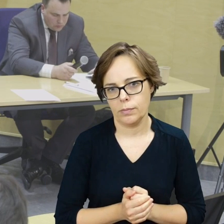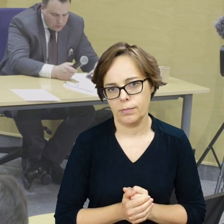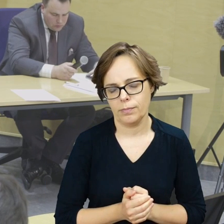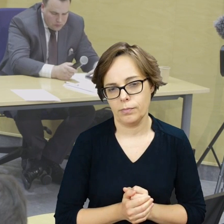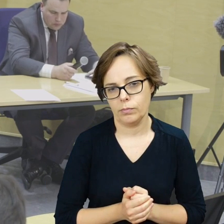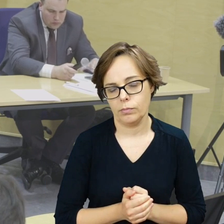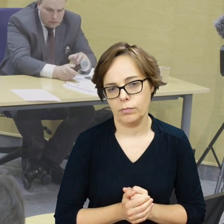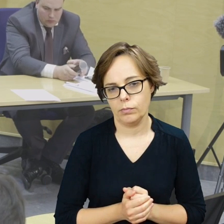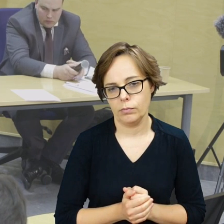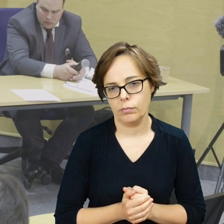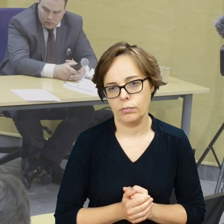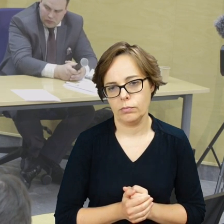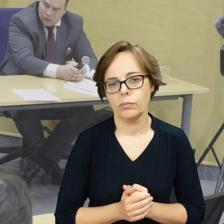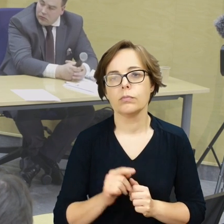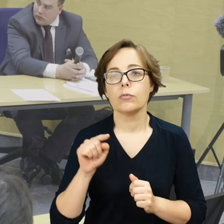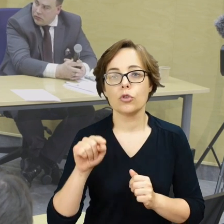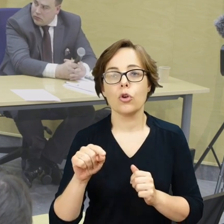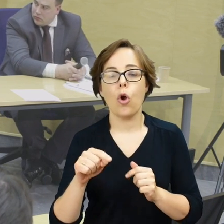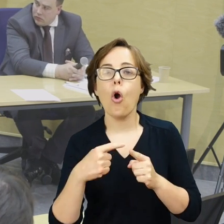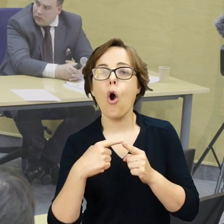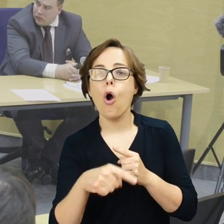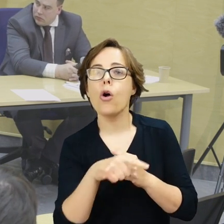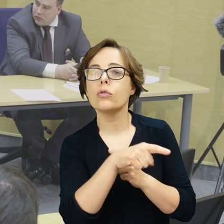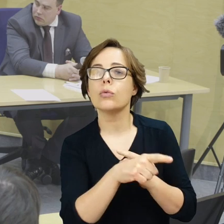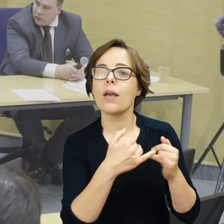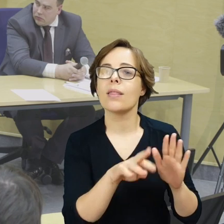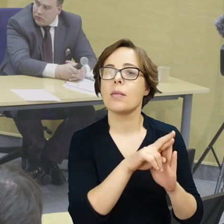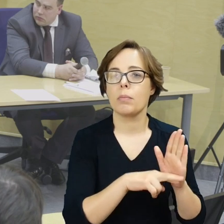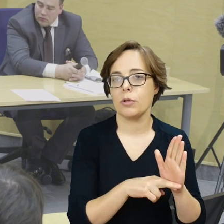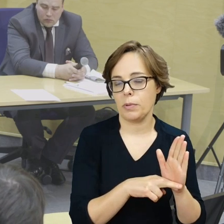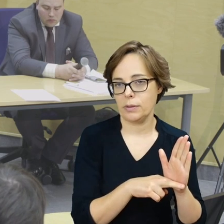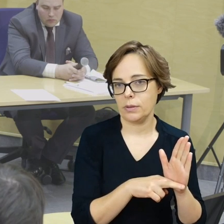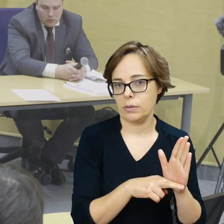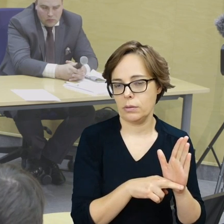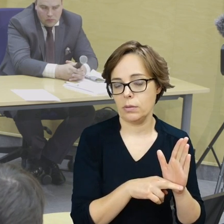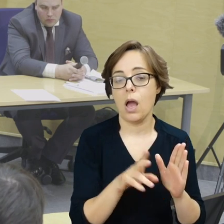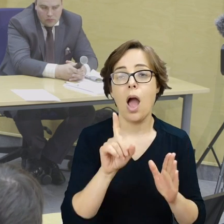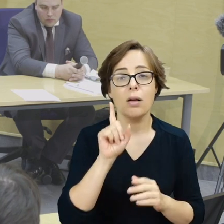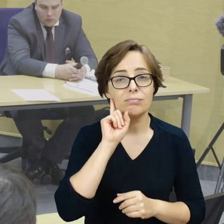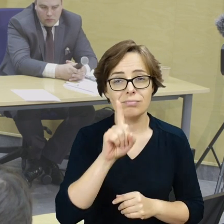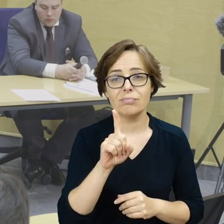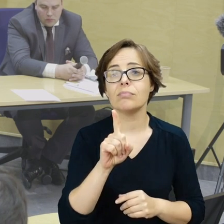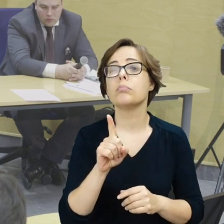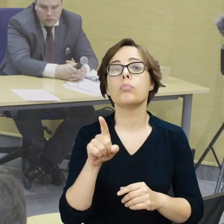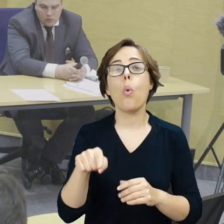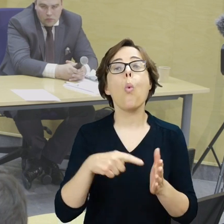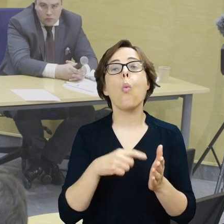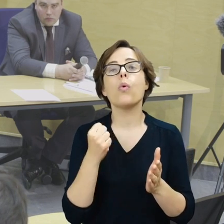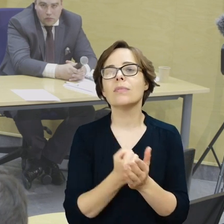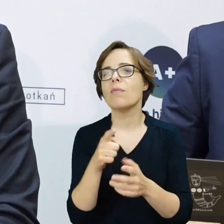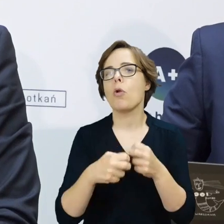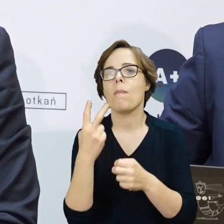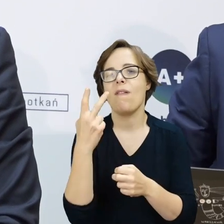dostępu do informacji publicznej uregulowanego w sposób odmienny, a kluczem są tu dwa słowa w ustawie,